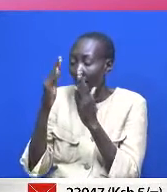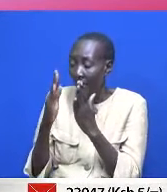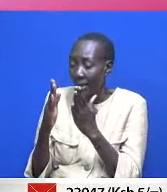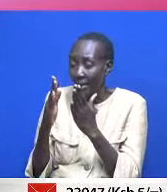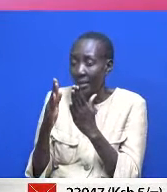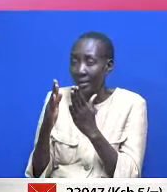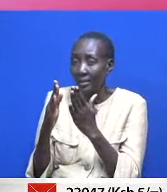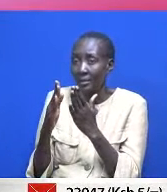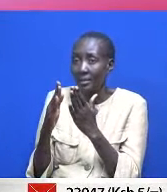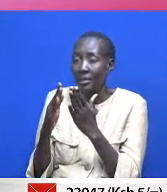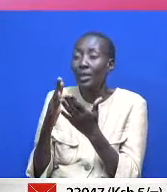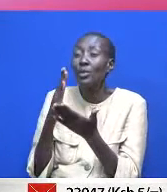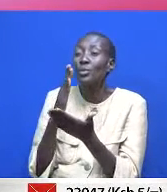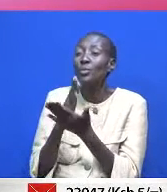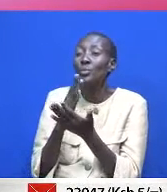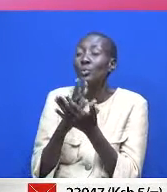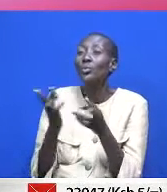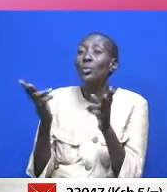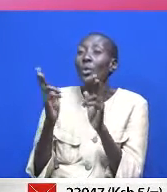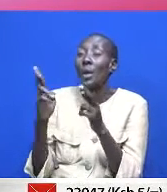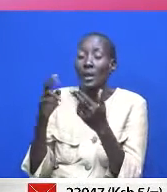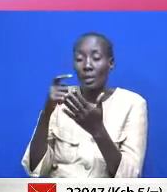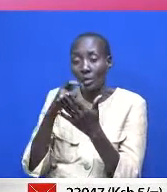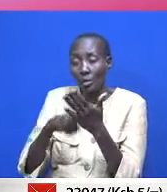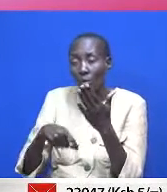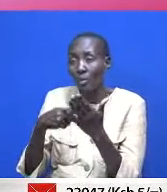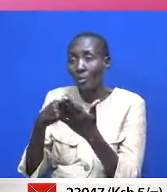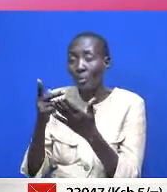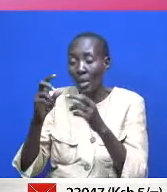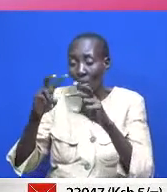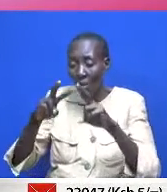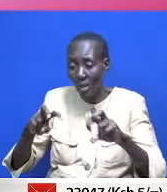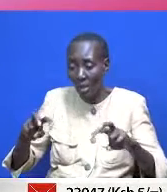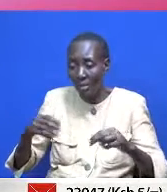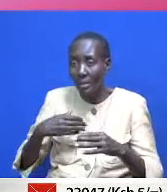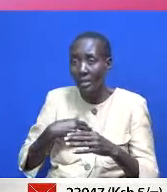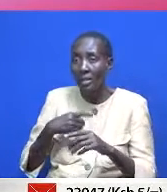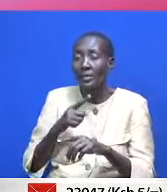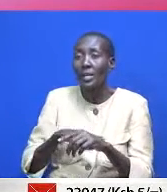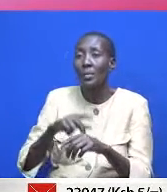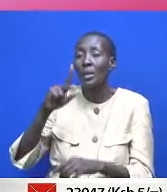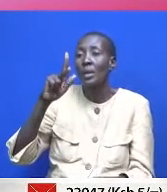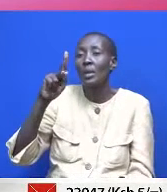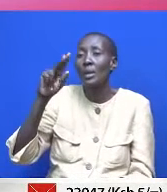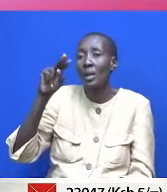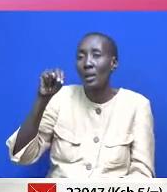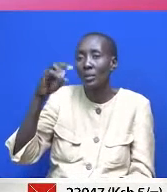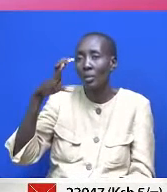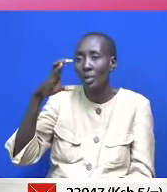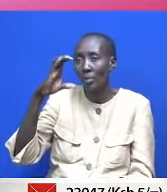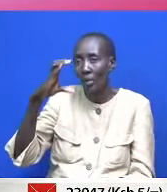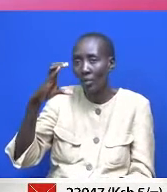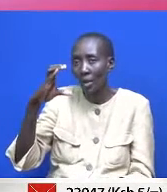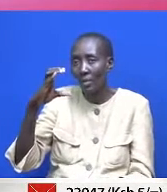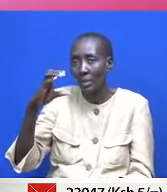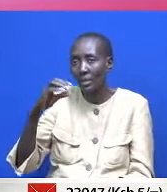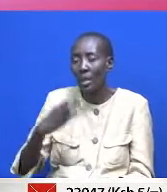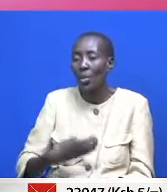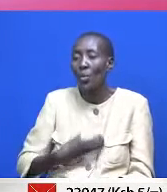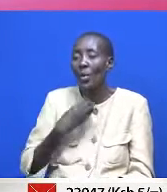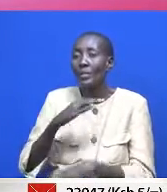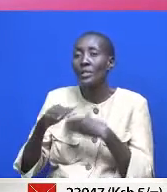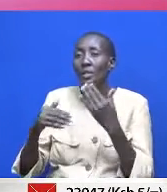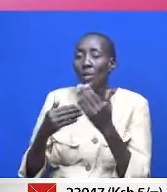sana na kulipa kodi. Tulifanya research, tulifanya study kwa Kenya National Chamber of Commerce, na tukatembea kote nchini